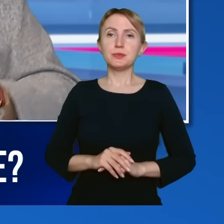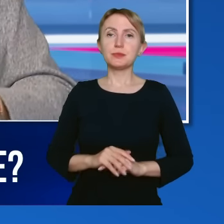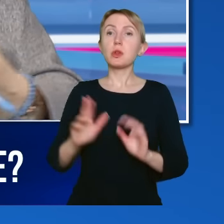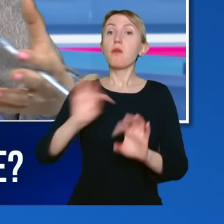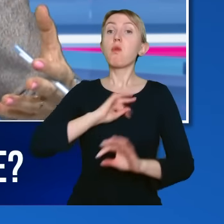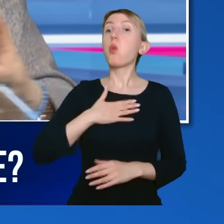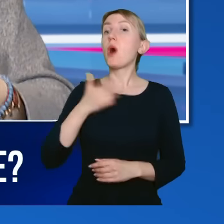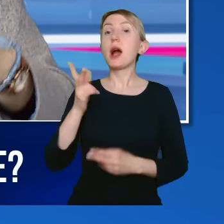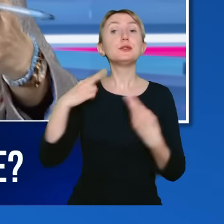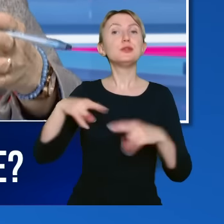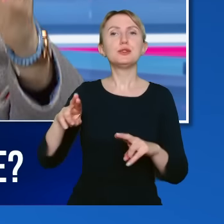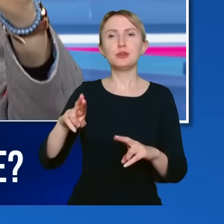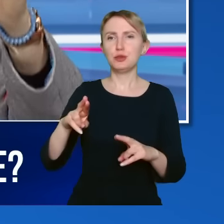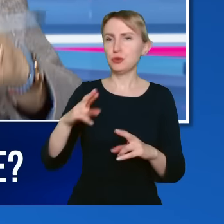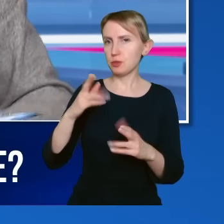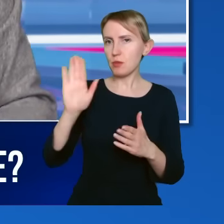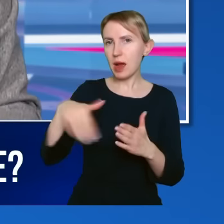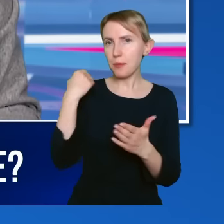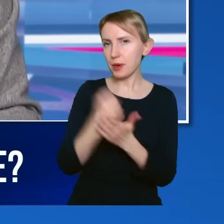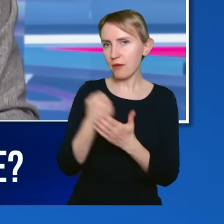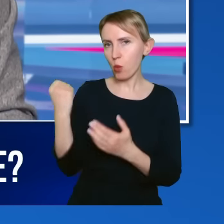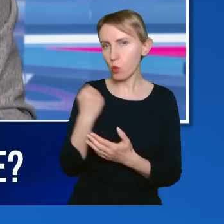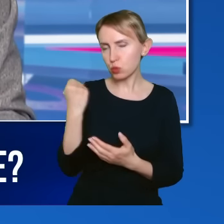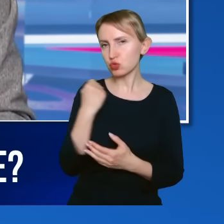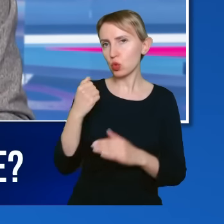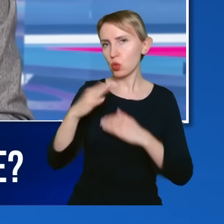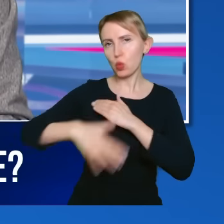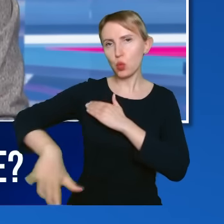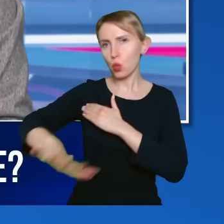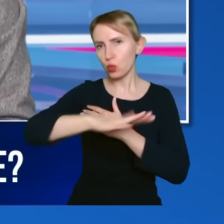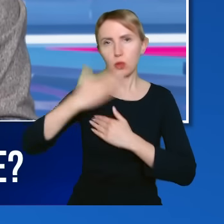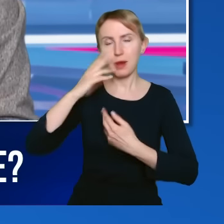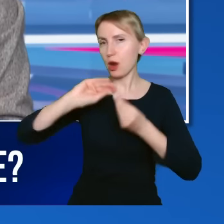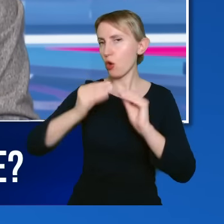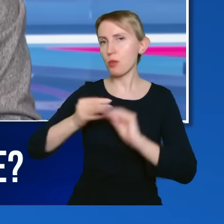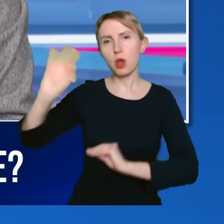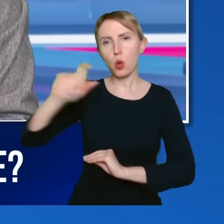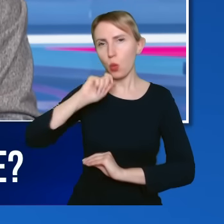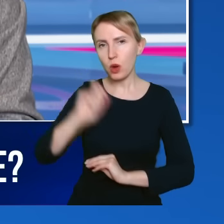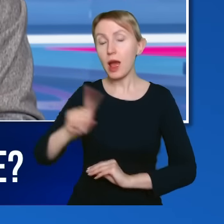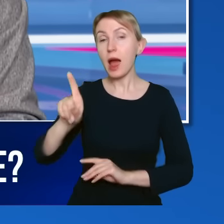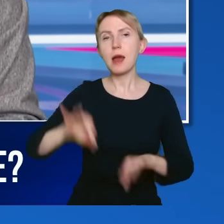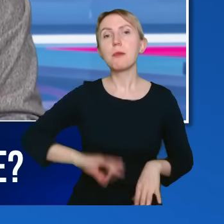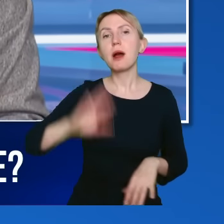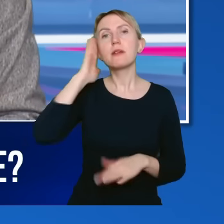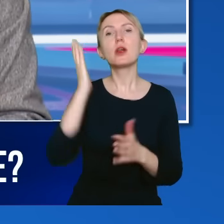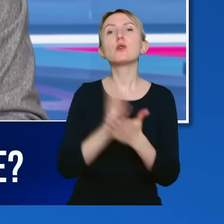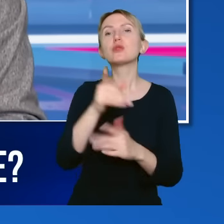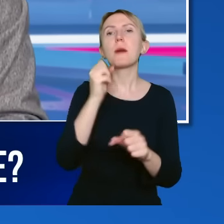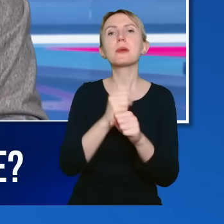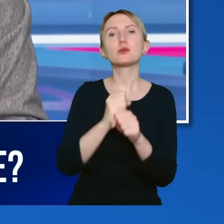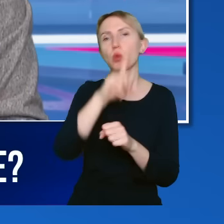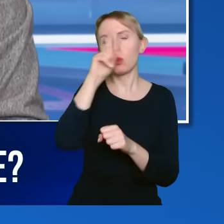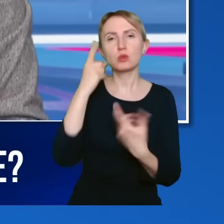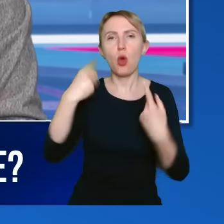czy jest prawo do użytkowania tych gruntów, bo to jest sprawa bardzo skomplikowana na Ukrainie, ale wie pan doskonale, że tam pracują też ludzie, po prostu